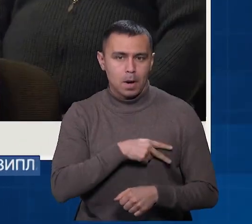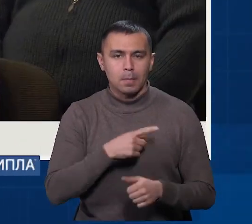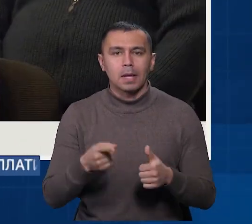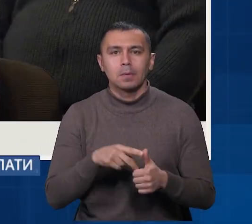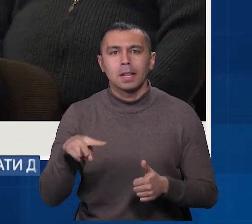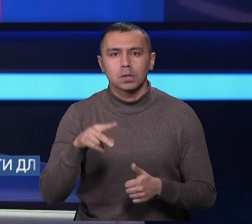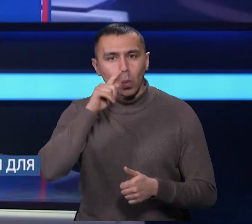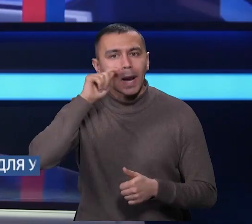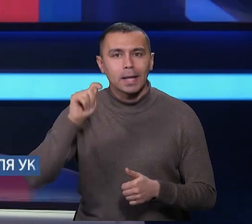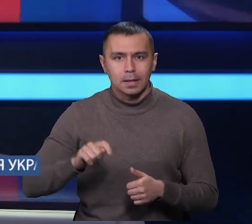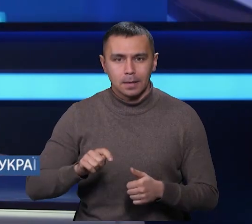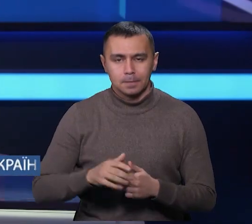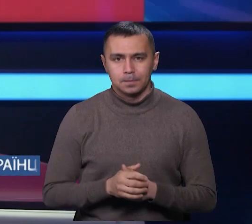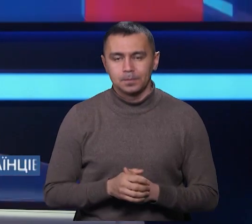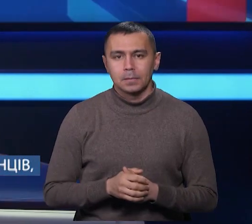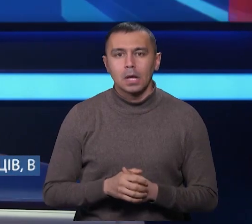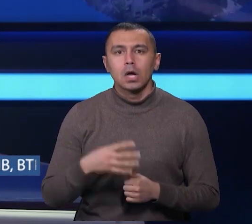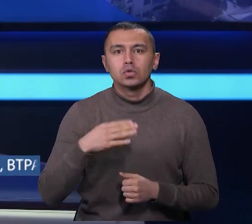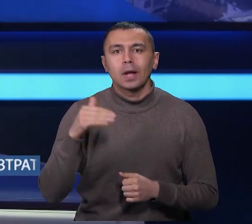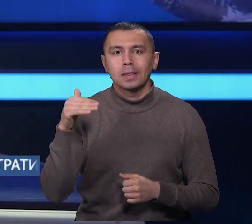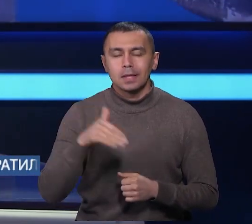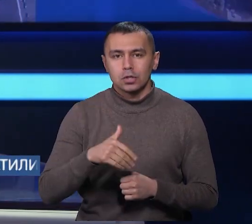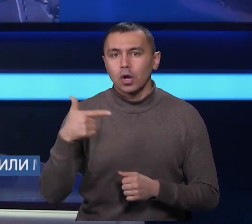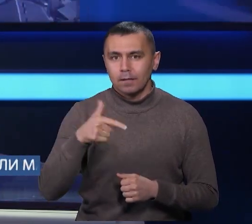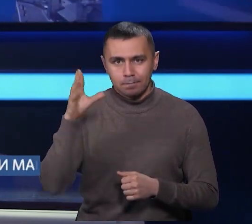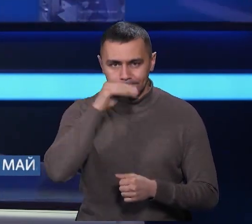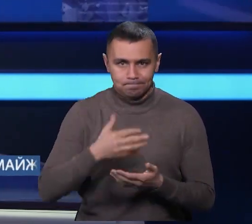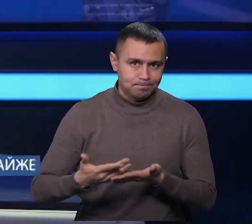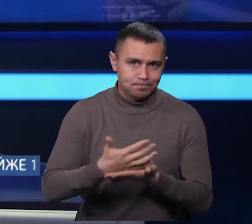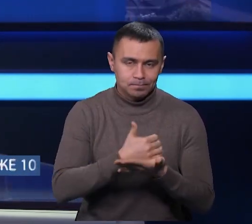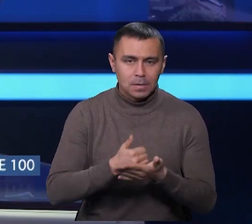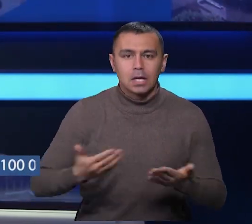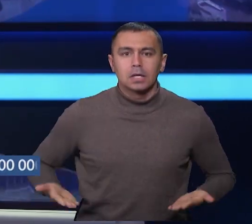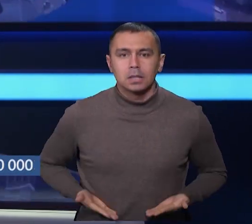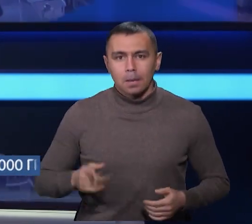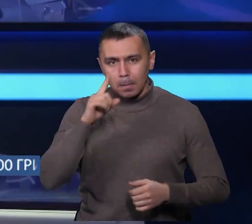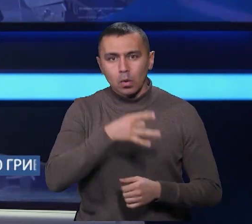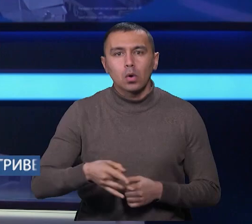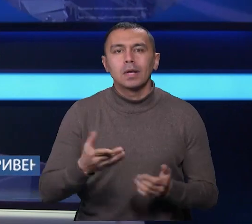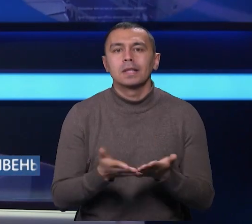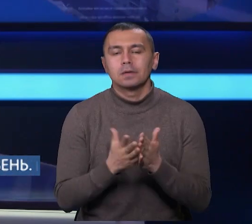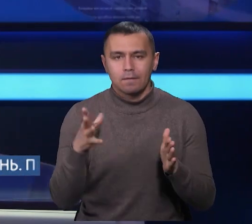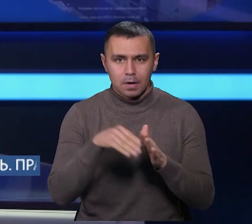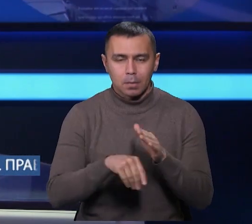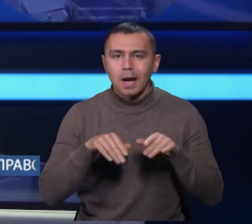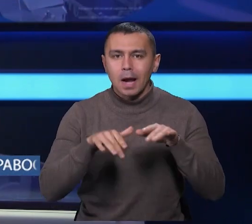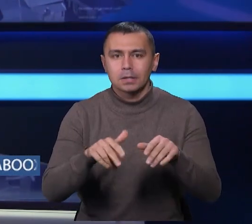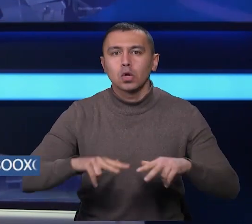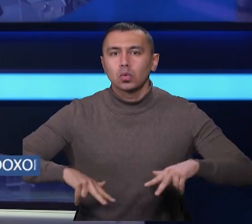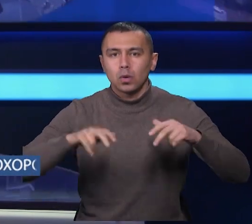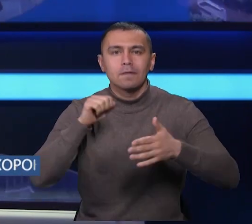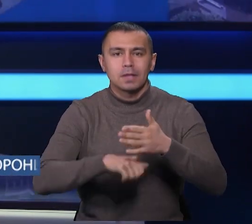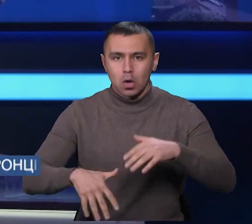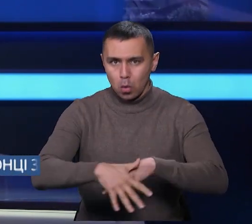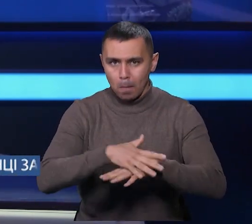Лесі Українки. 40 тисяч гривень вдалося зібрати жителям мікрорайону Книжківці в рамках акції «Дрон від